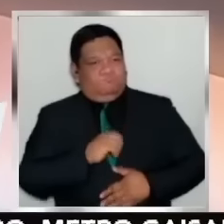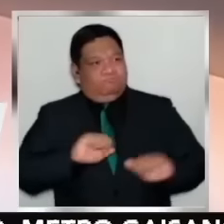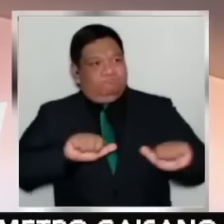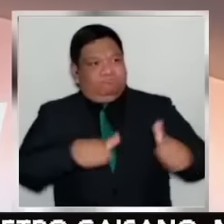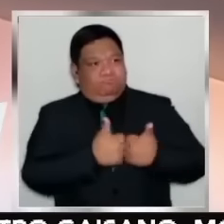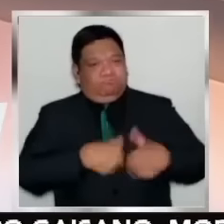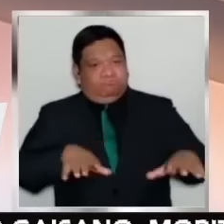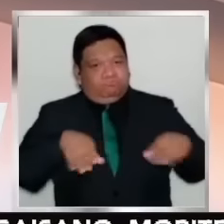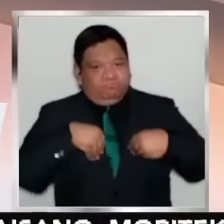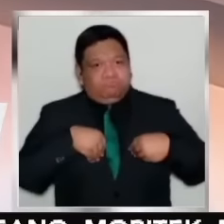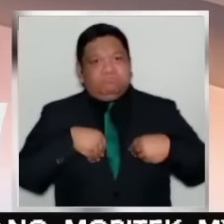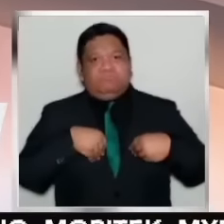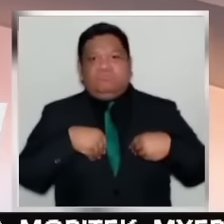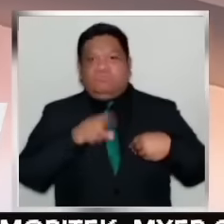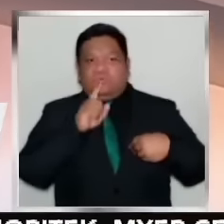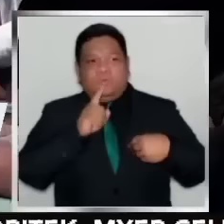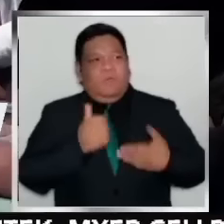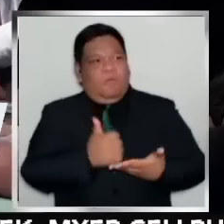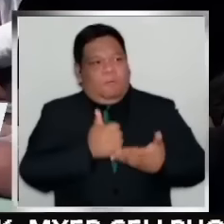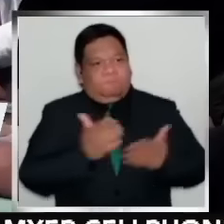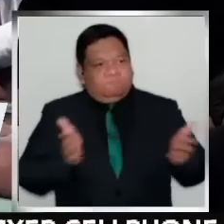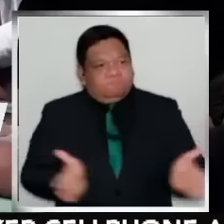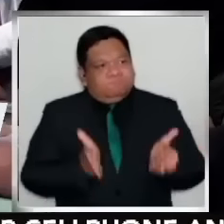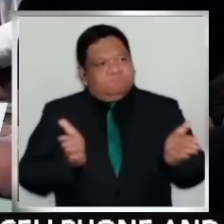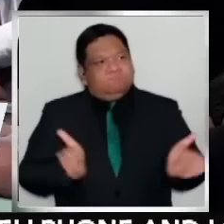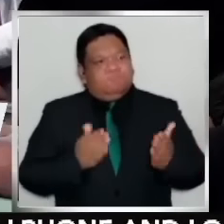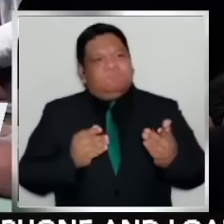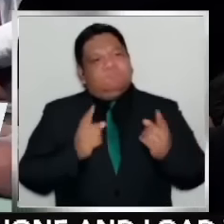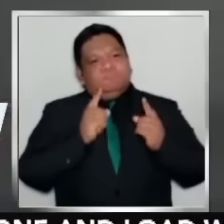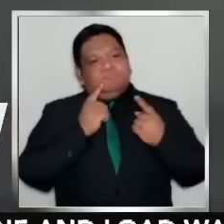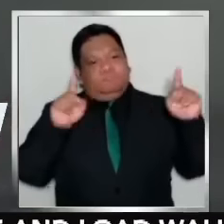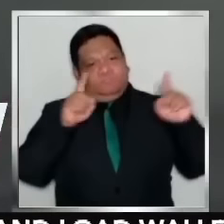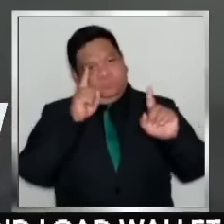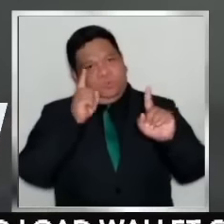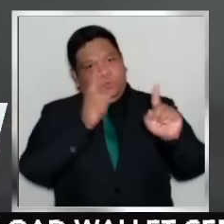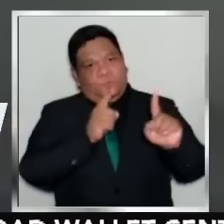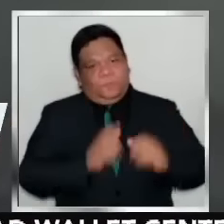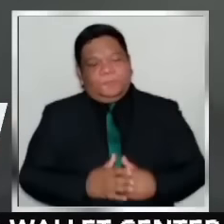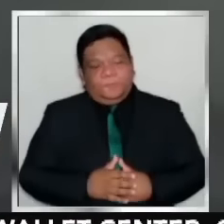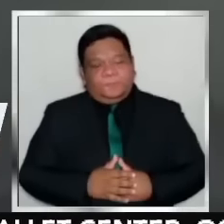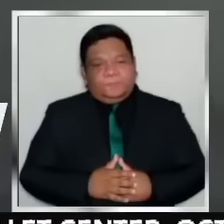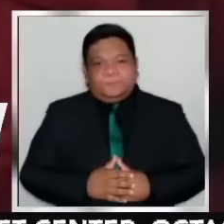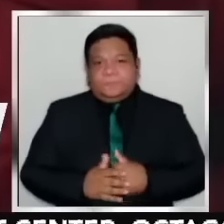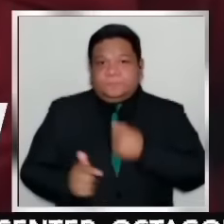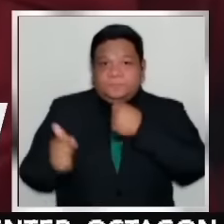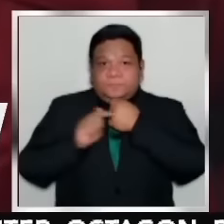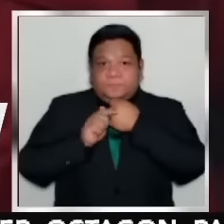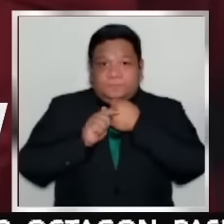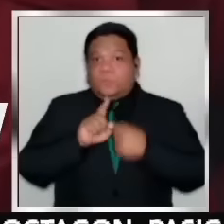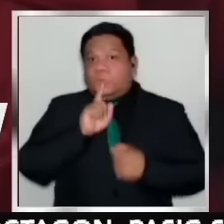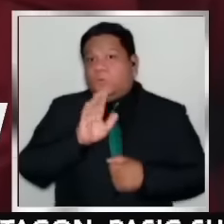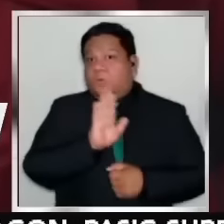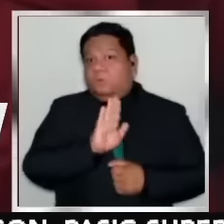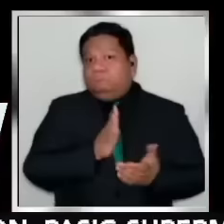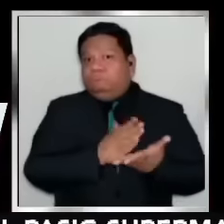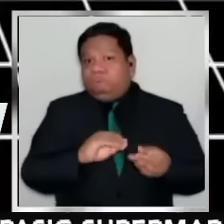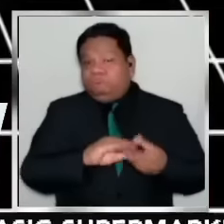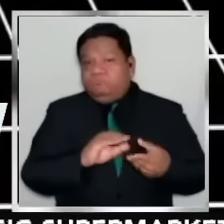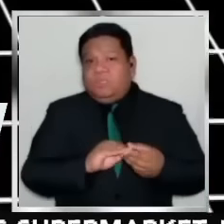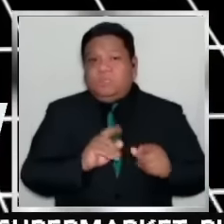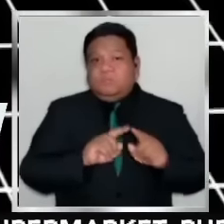as motivation to really succeed. Ishinare din ni Isabel na bukod syempre sa set at graphics,